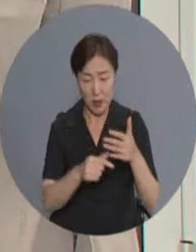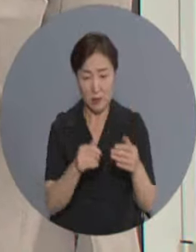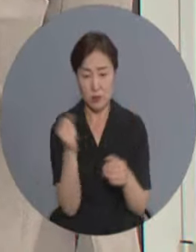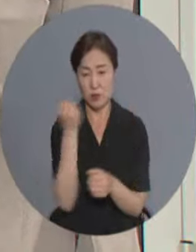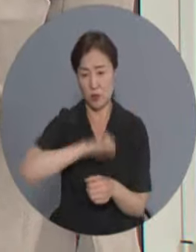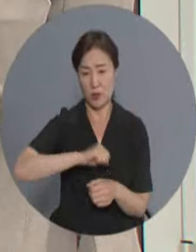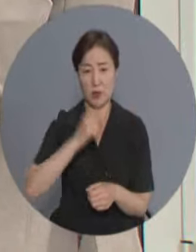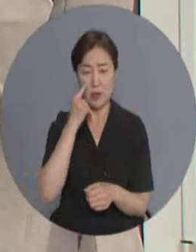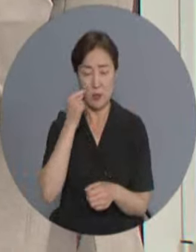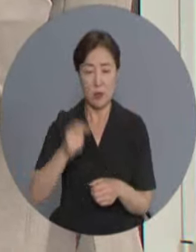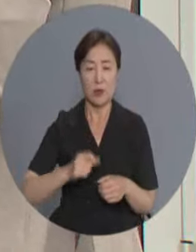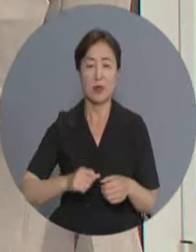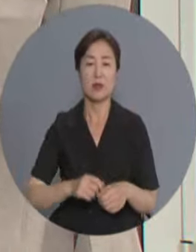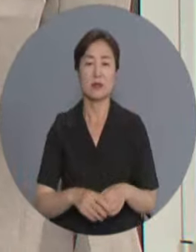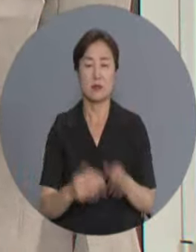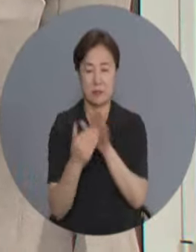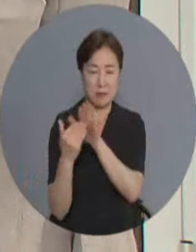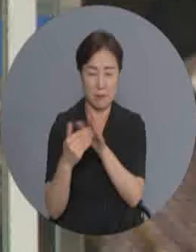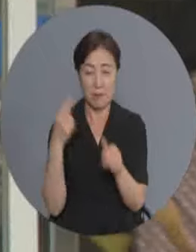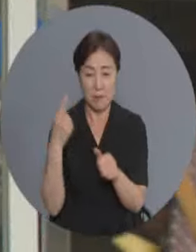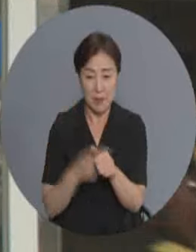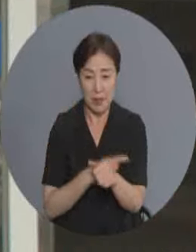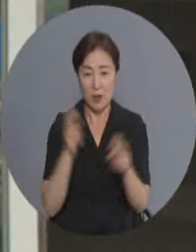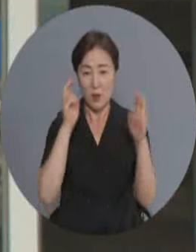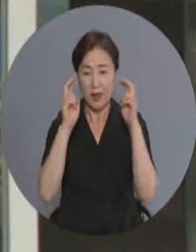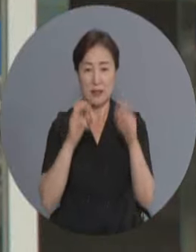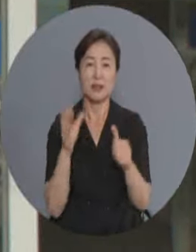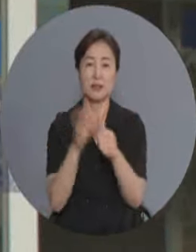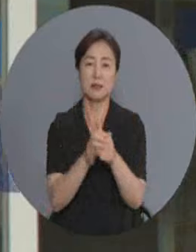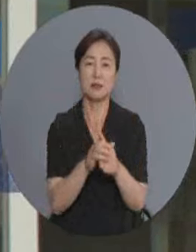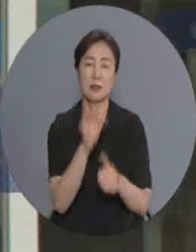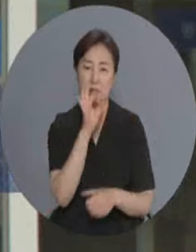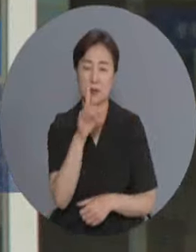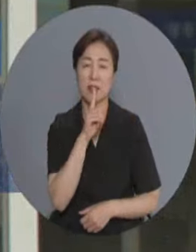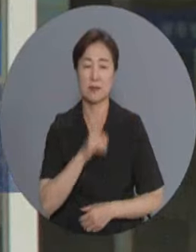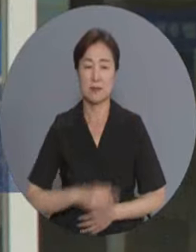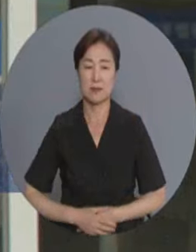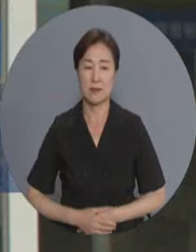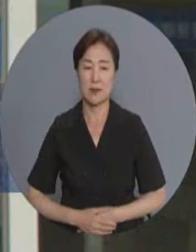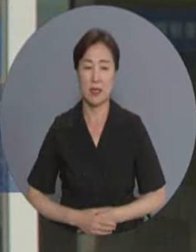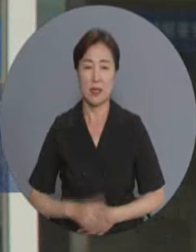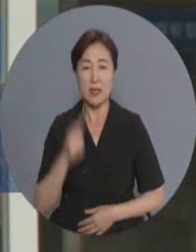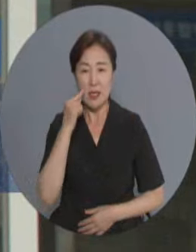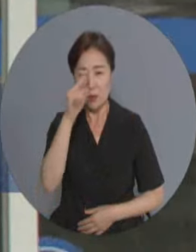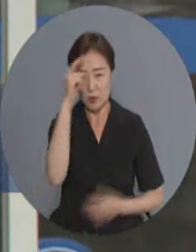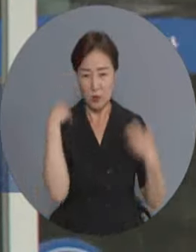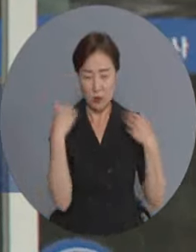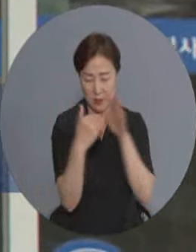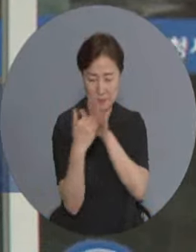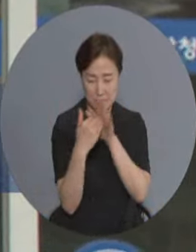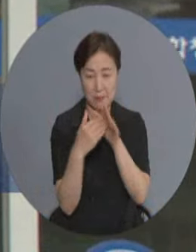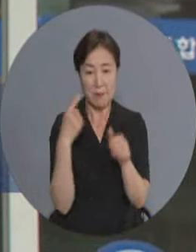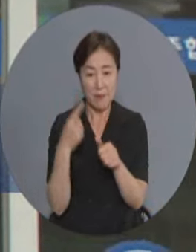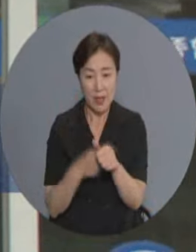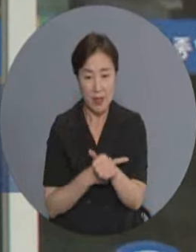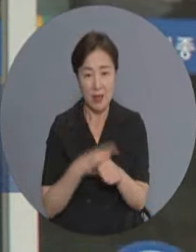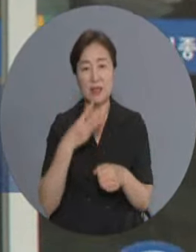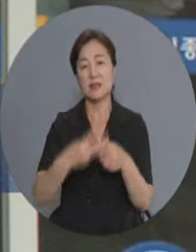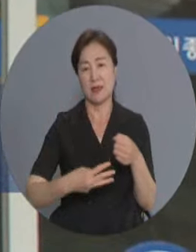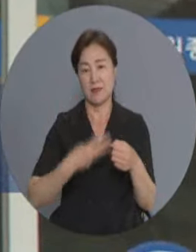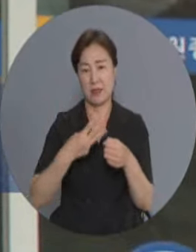기업에게 소장이 전달되지 않은 겁니다. 일본 외무상에서 송달을 거부했기 때문에 그렇습니다. 그랬고 그러다 보니까 한